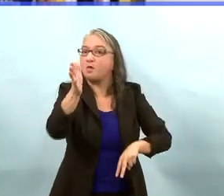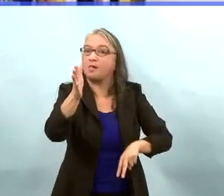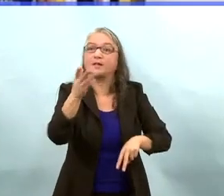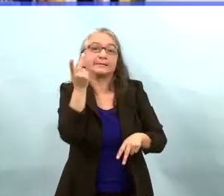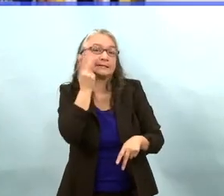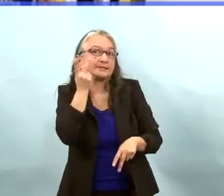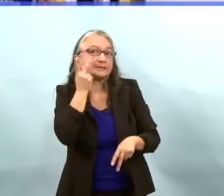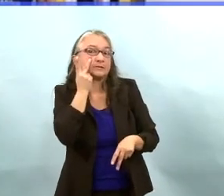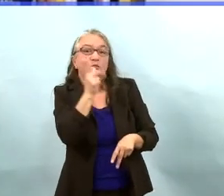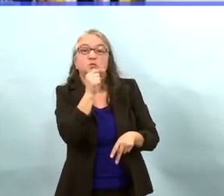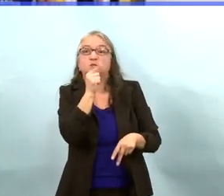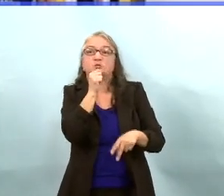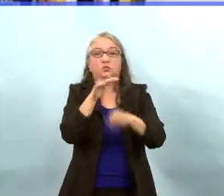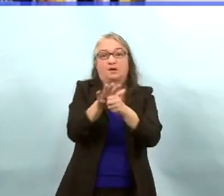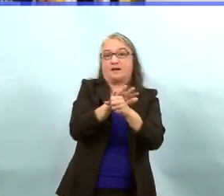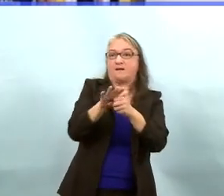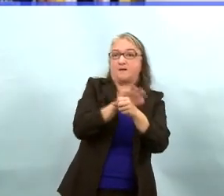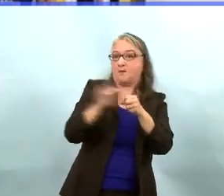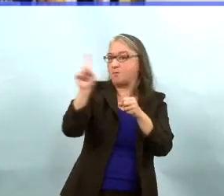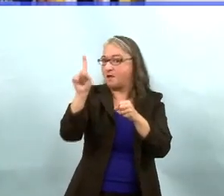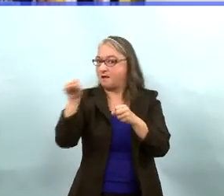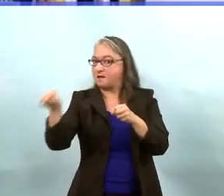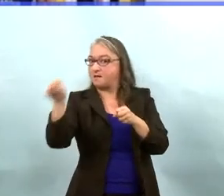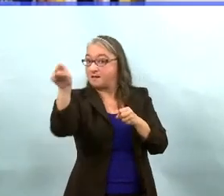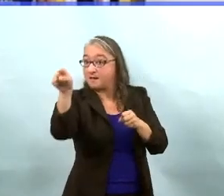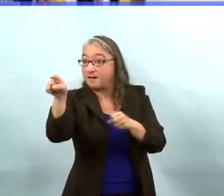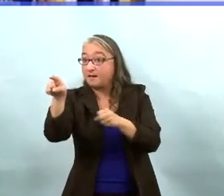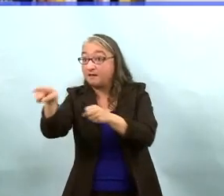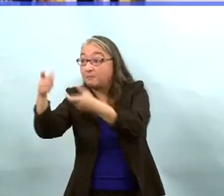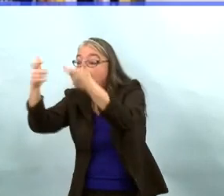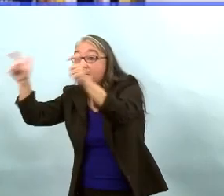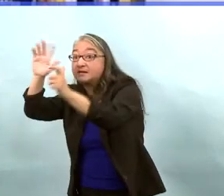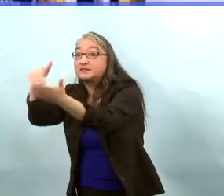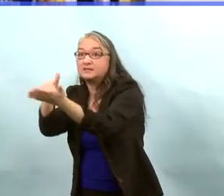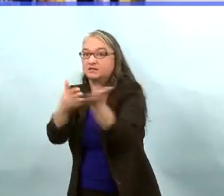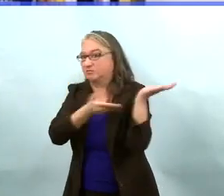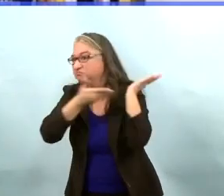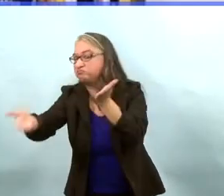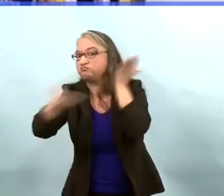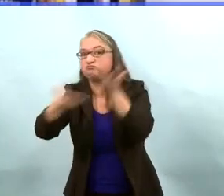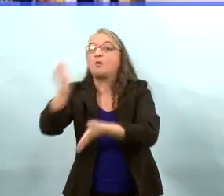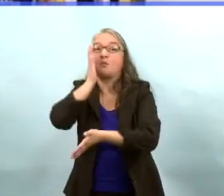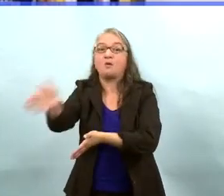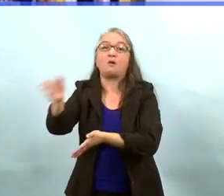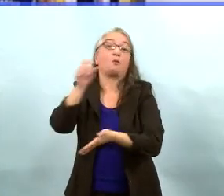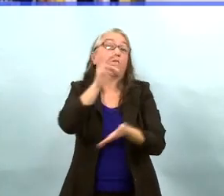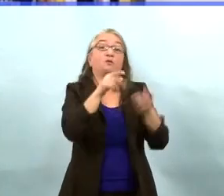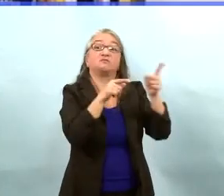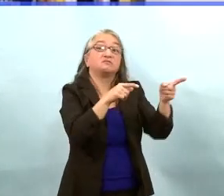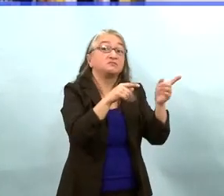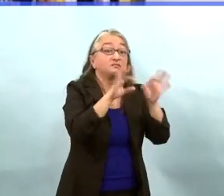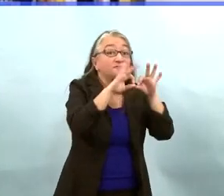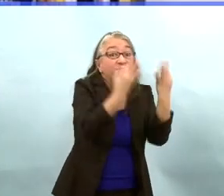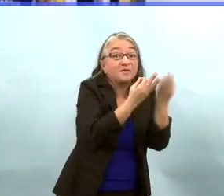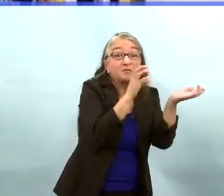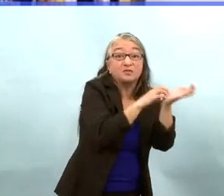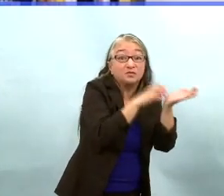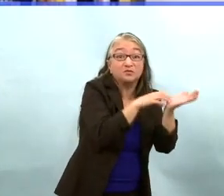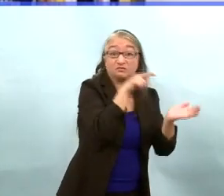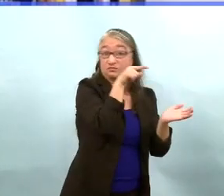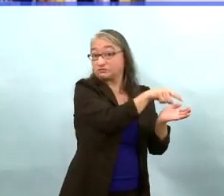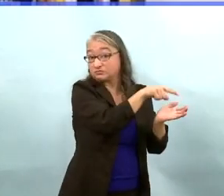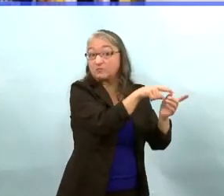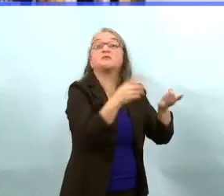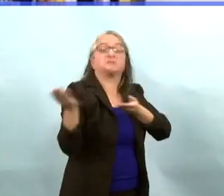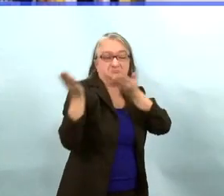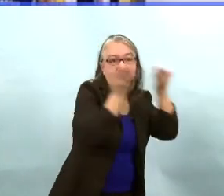où c'est qu'on a les meilleurs taux de vaccination. Il faut s'assurer que les vaccins vont être distribués dans les endroits, les sites de vaccination qui sont les plus pratiques pour les